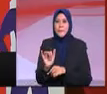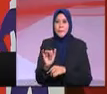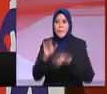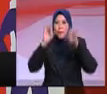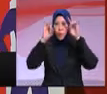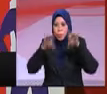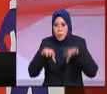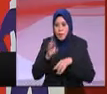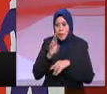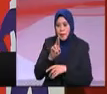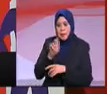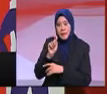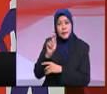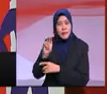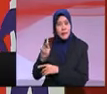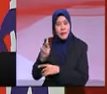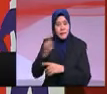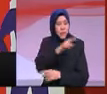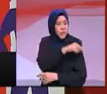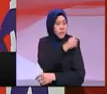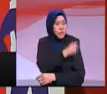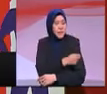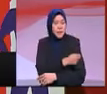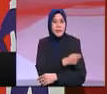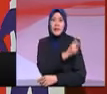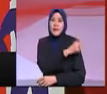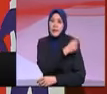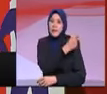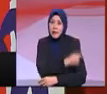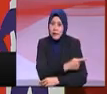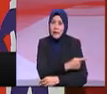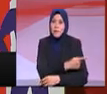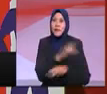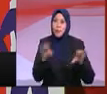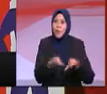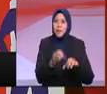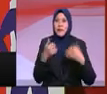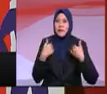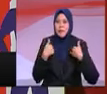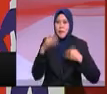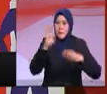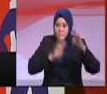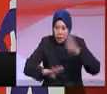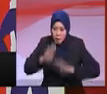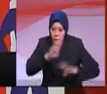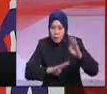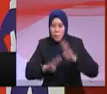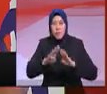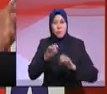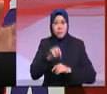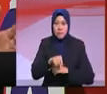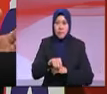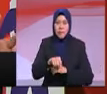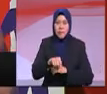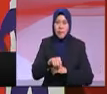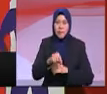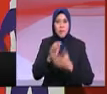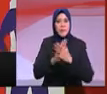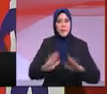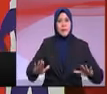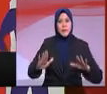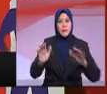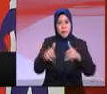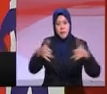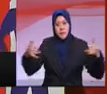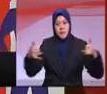ujian RTK antigen di hospital dan klinik-klinik kita yang ada biosafety cabinet. Jadi kalau dia ada biosafety cabinet, kita